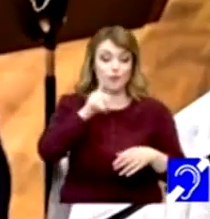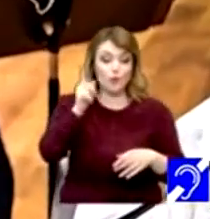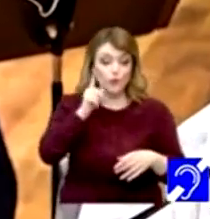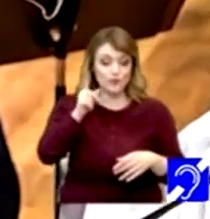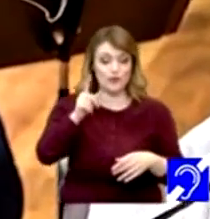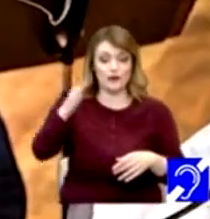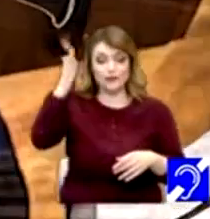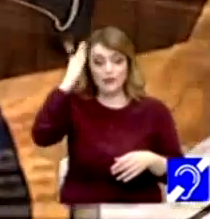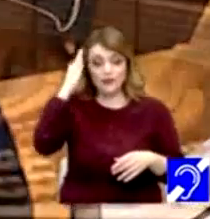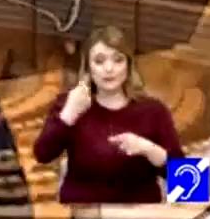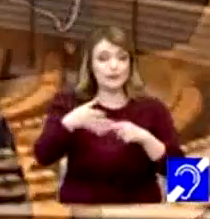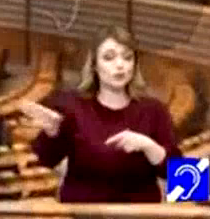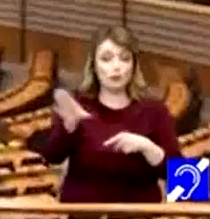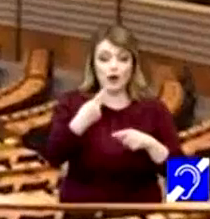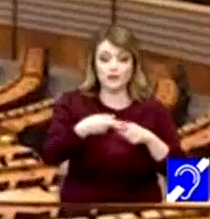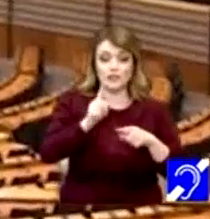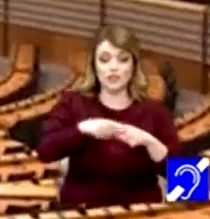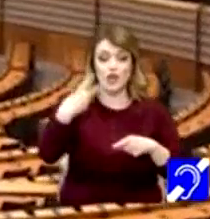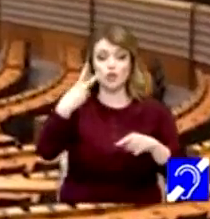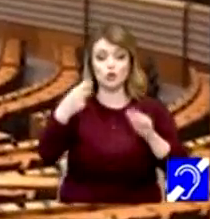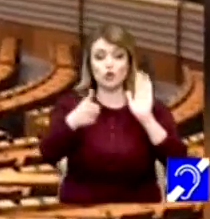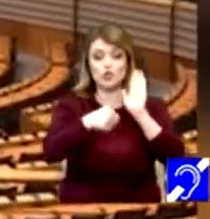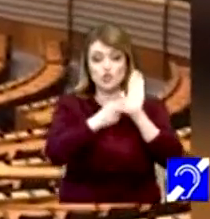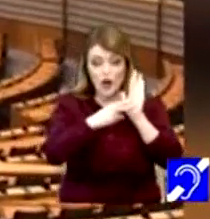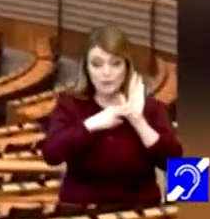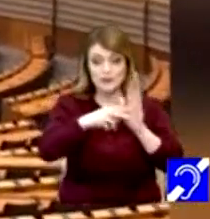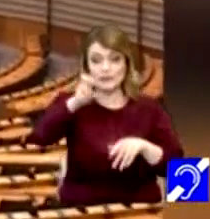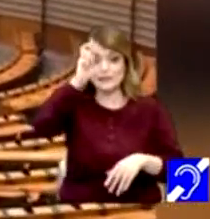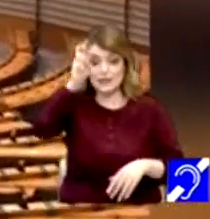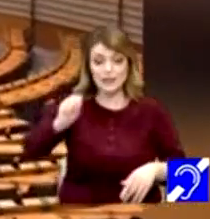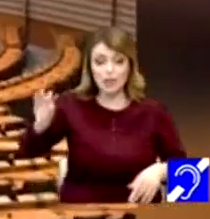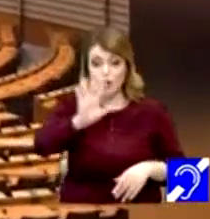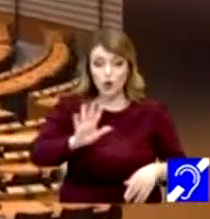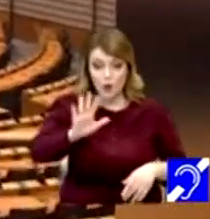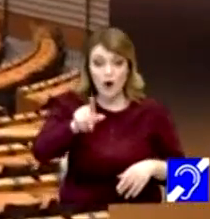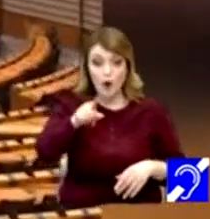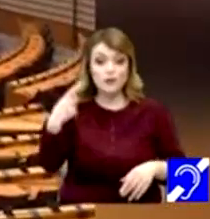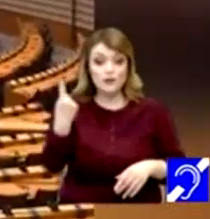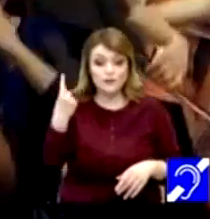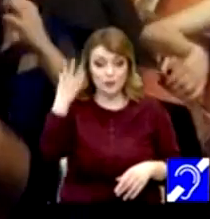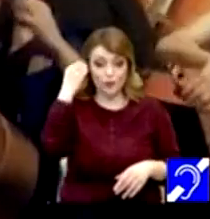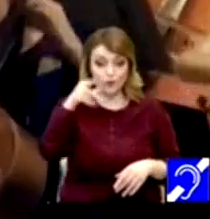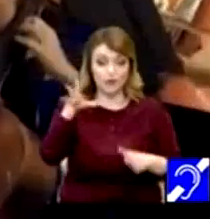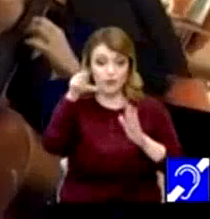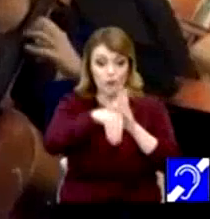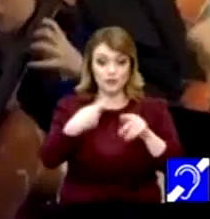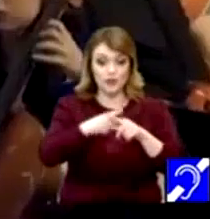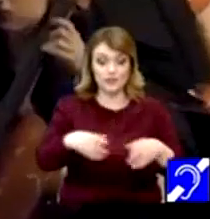talentați din toate cele 27 de state membre ale blocului comunitar, care evoluează la cel mai înalt nivel.